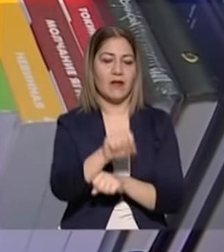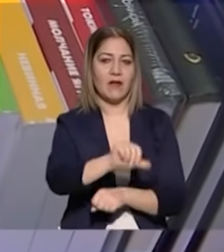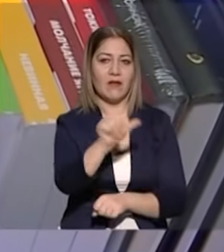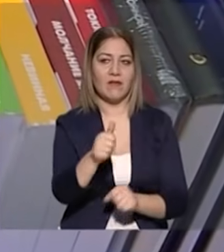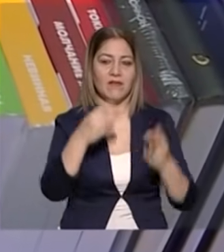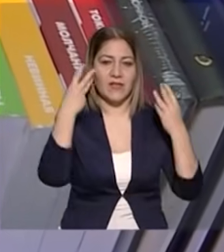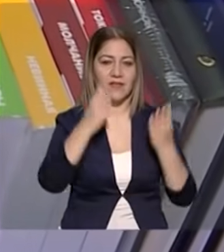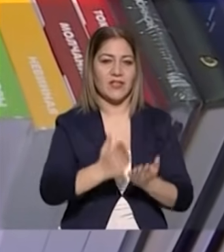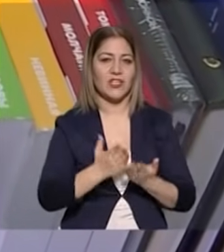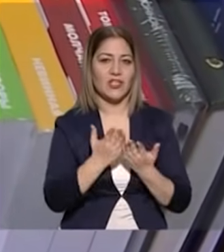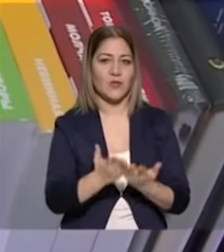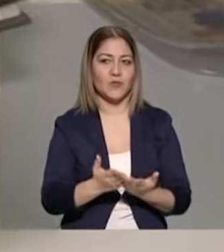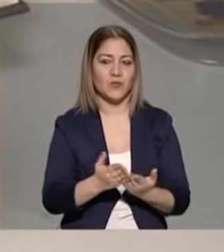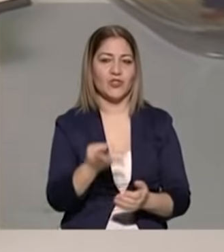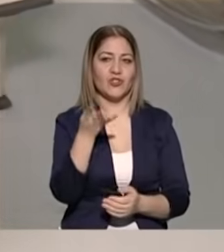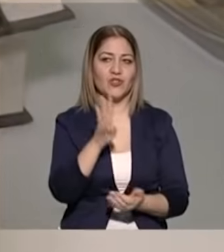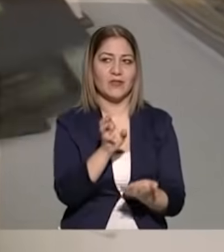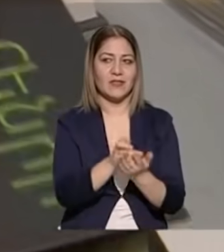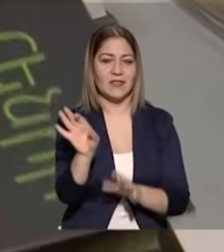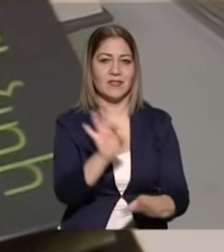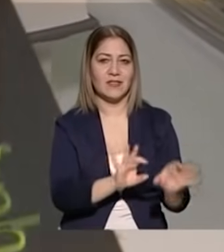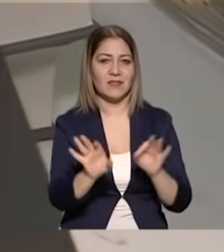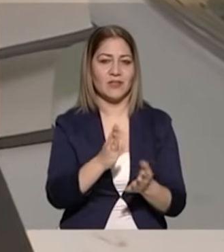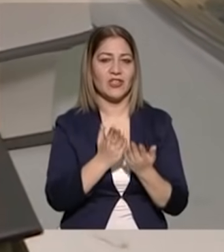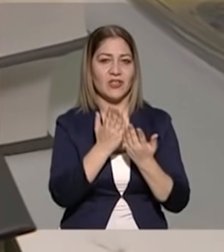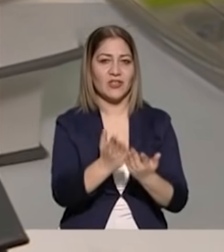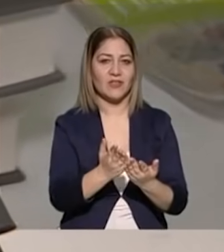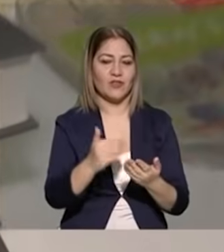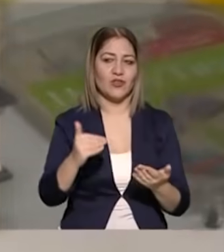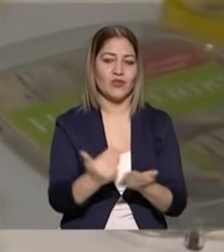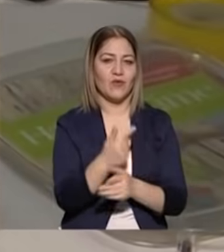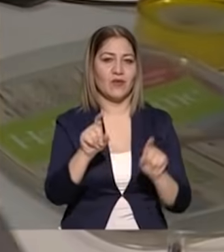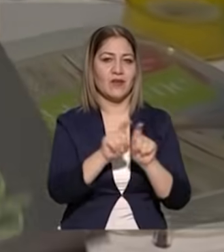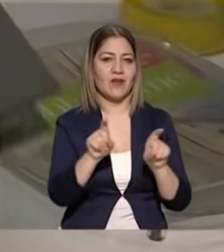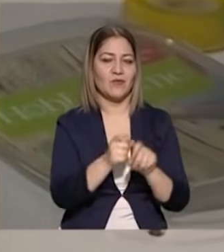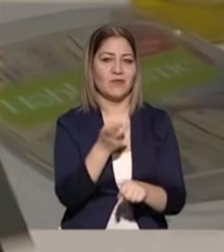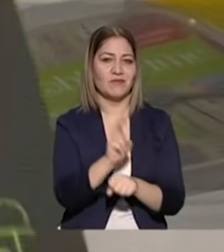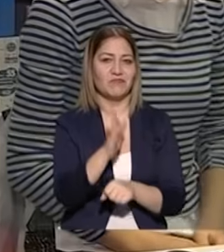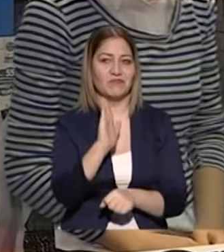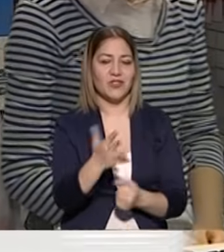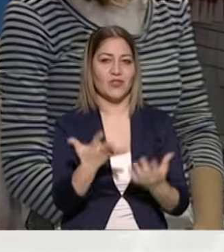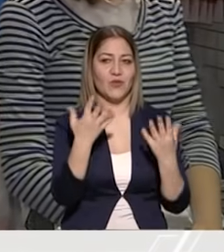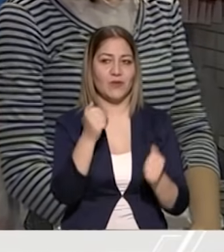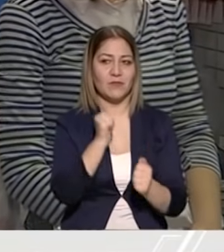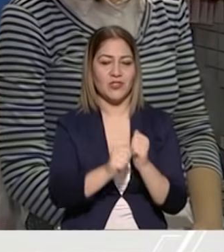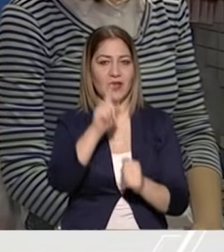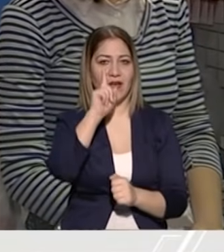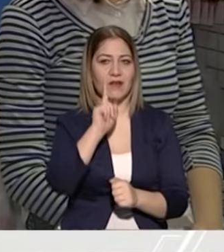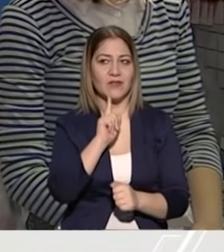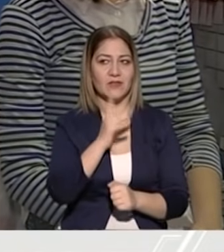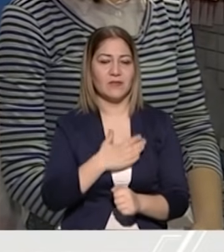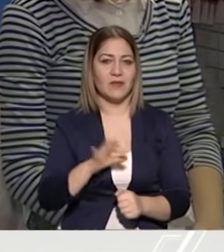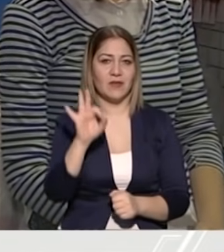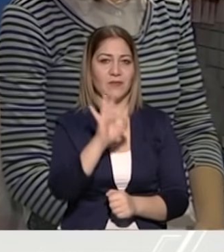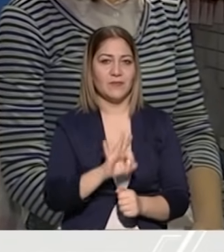լավագույն լուծումը ընթերցանությունն է։ 4 գիրք է ընտրել, դրանք կկարդա, որ նորից գրախանութ գա։ Այսօրը միշտ հաջելի է ղաձե ինձ